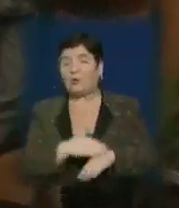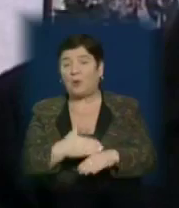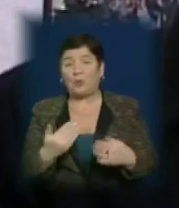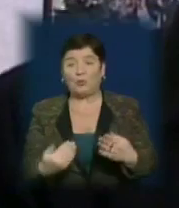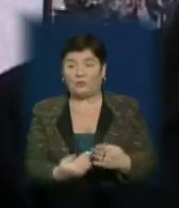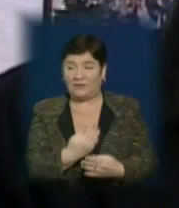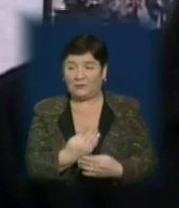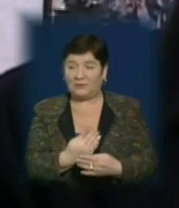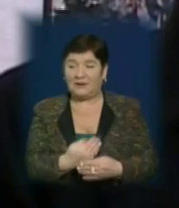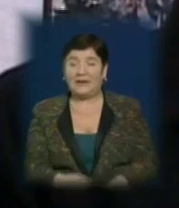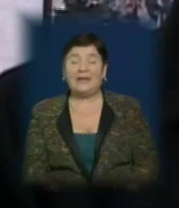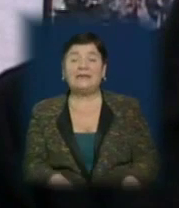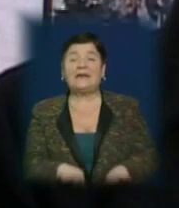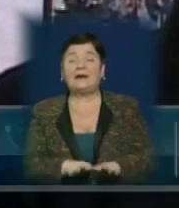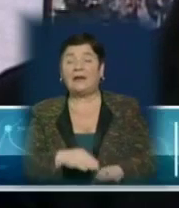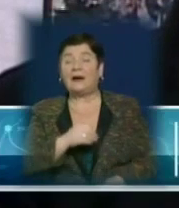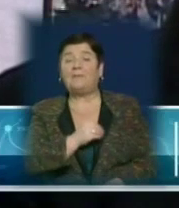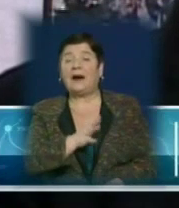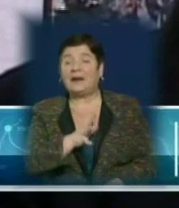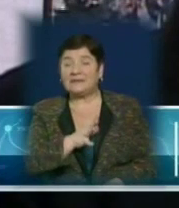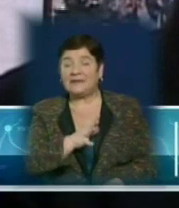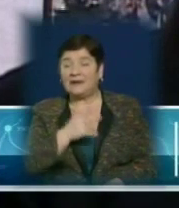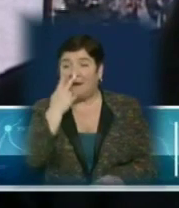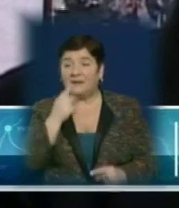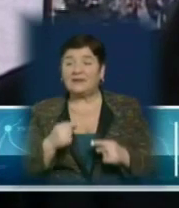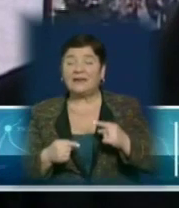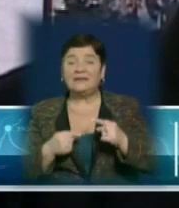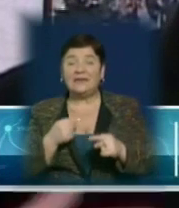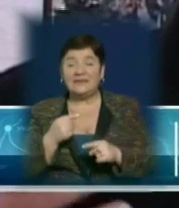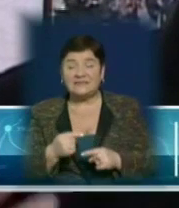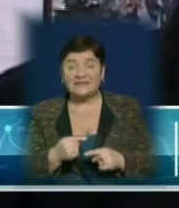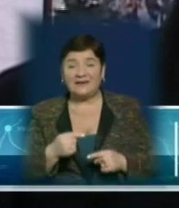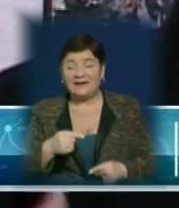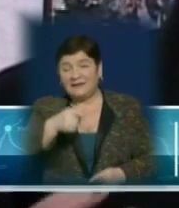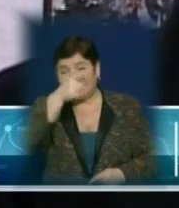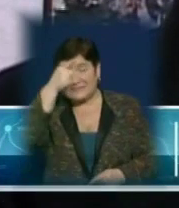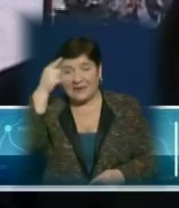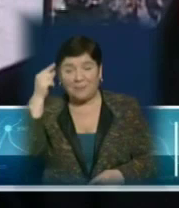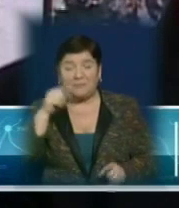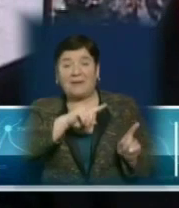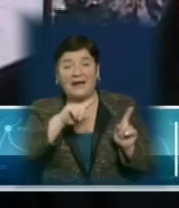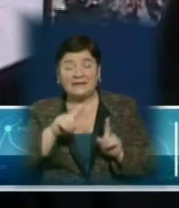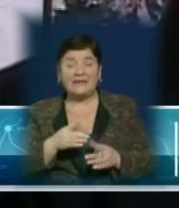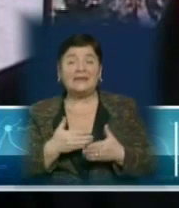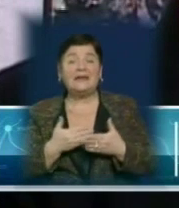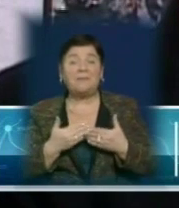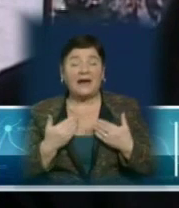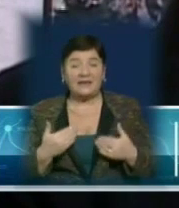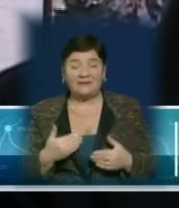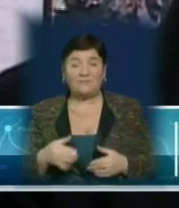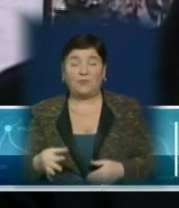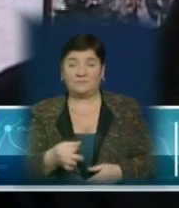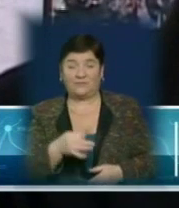новину. Таких багатих традицій, як на Закарпатті. Таких різноманітних різдвяних традицій, як на Закарпатті, нема в жодній області